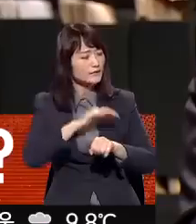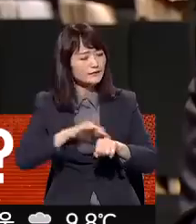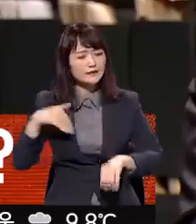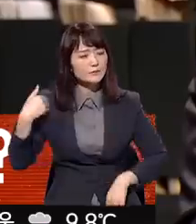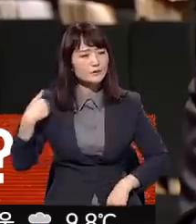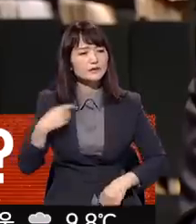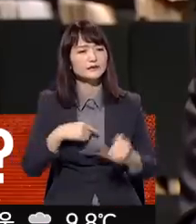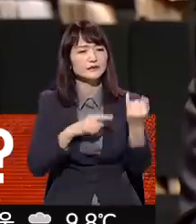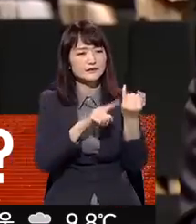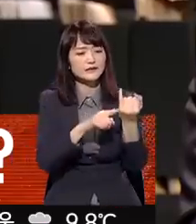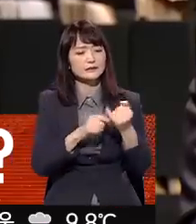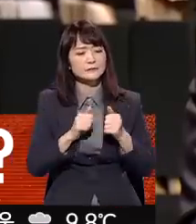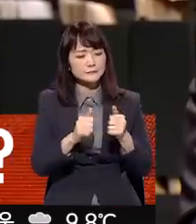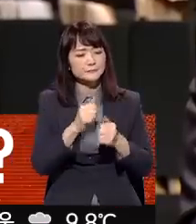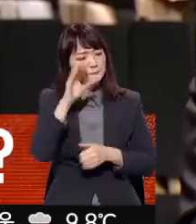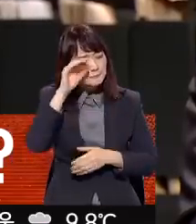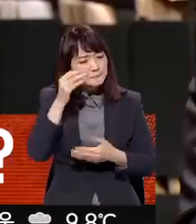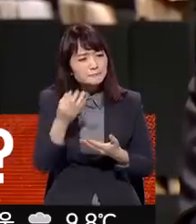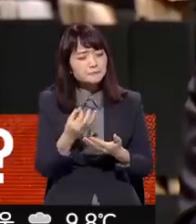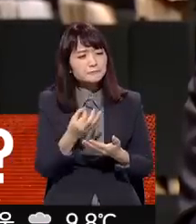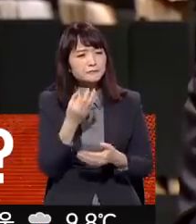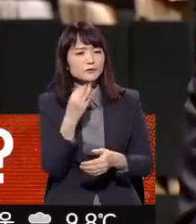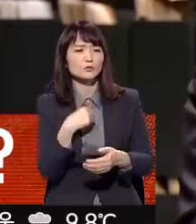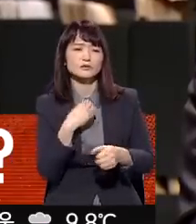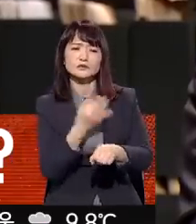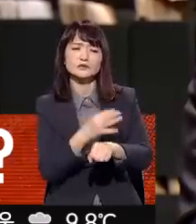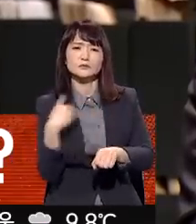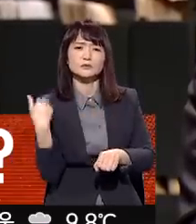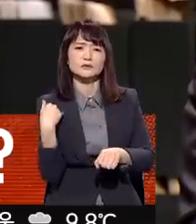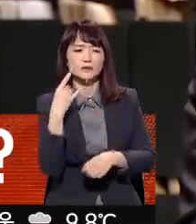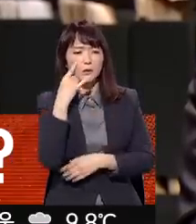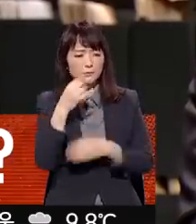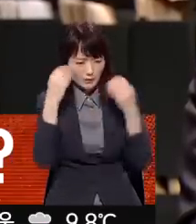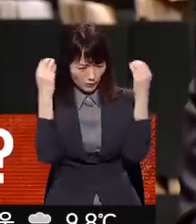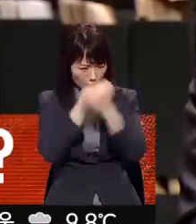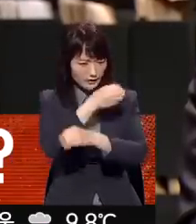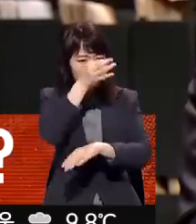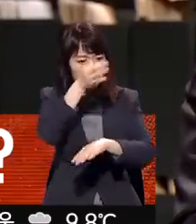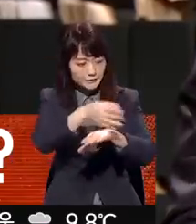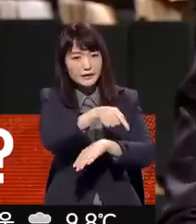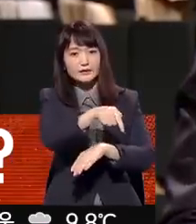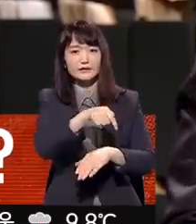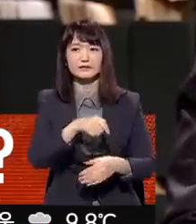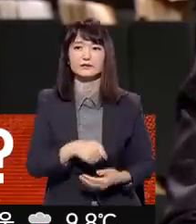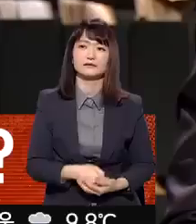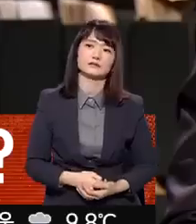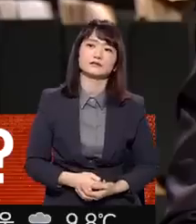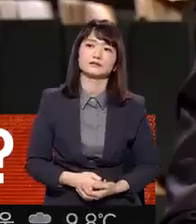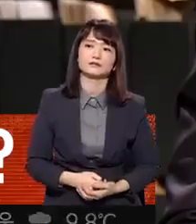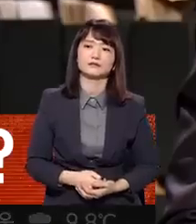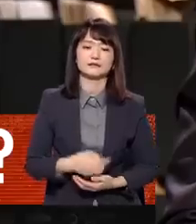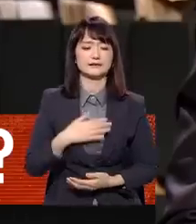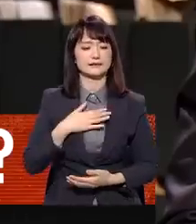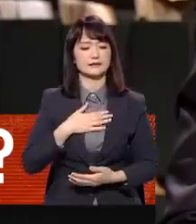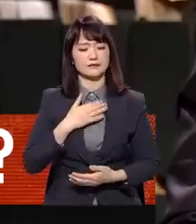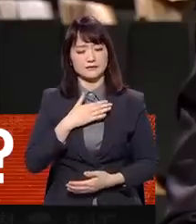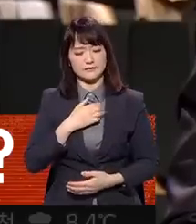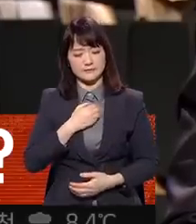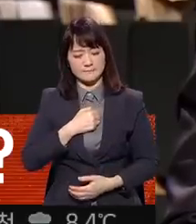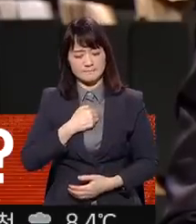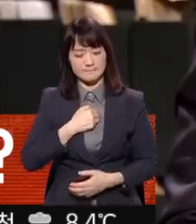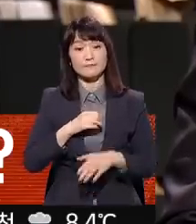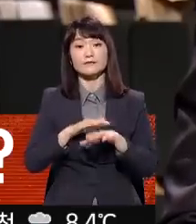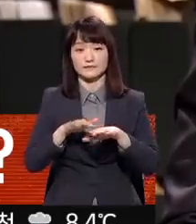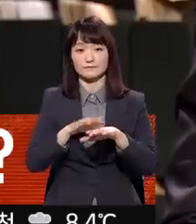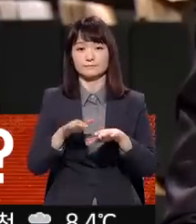열심히 알바해서 산 줄 모르고 엄마는 엄마가 사준 줄 알았어. 그래서 엄마가 오해한 부분은 미안해 라고 얘기해 주시는 것이 감정의 앙금을 가라앉혀